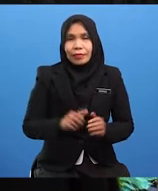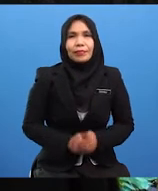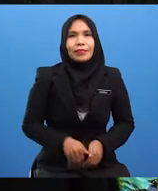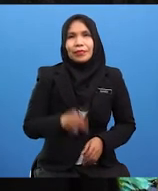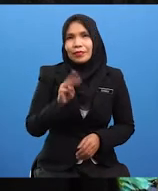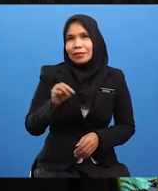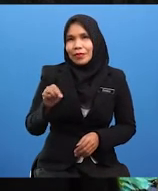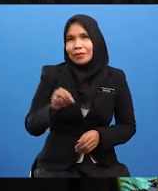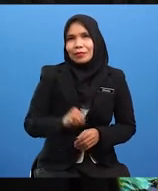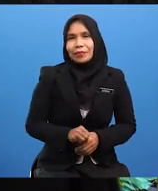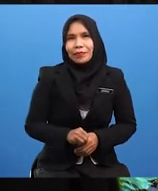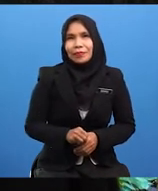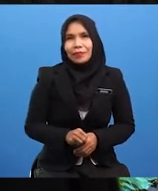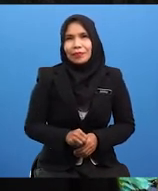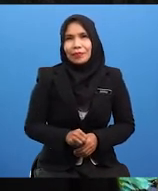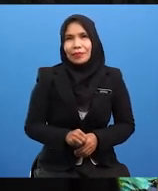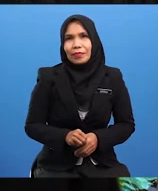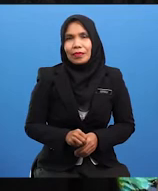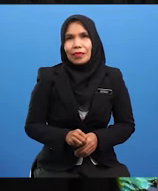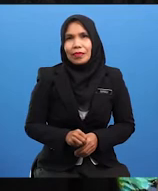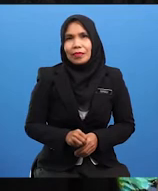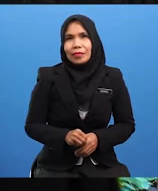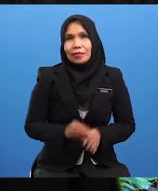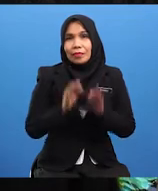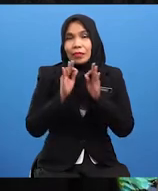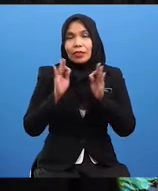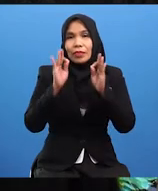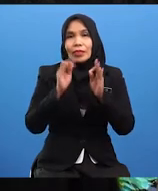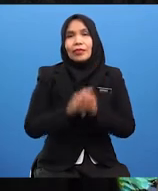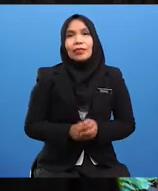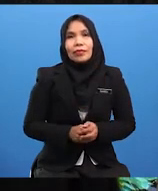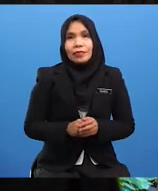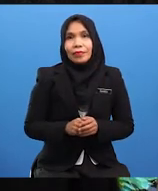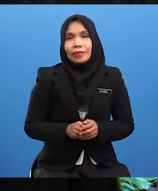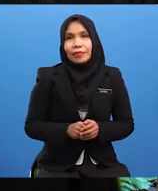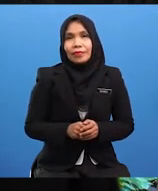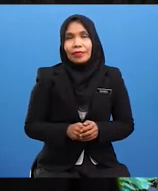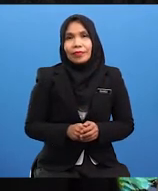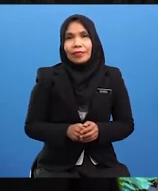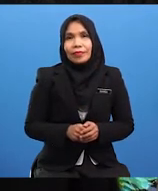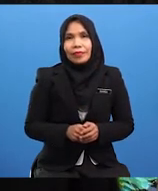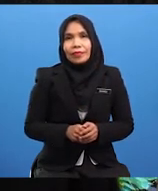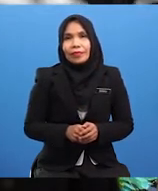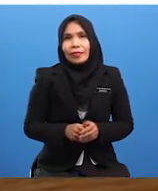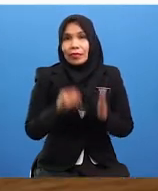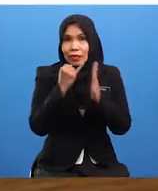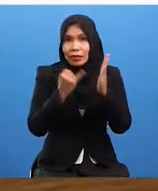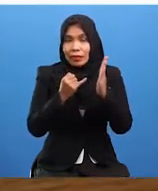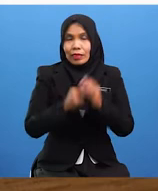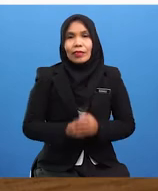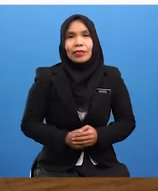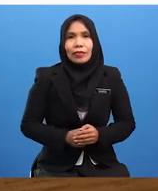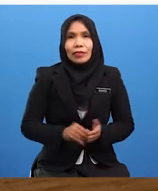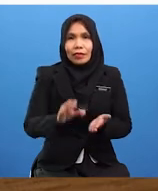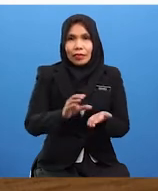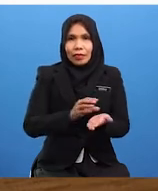Murid-murid, berbicara mengenai seni cetakan ini, terdapat 4 jenis